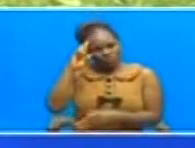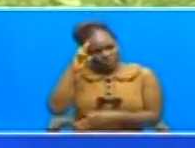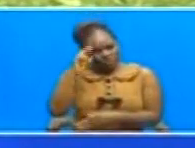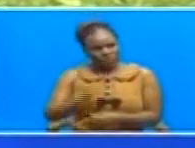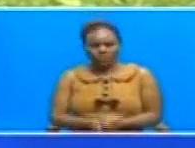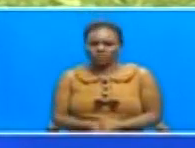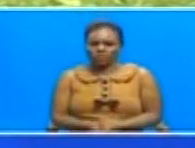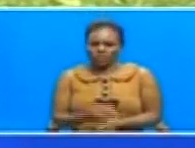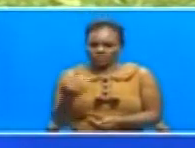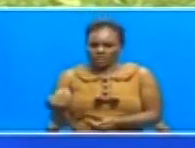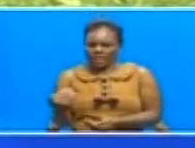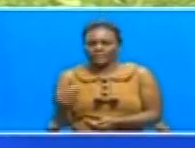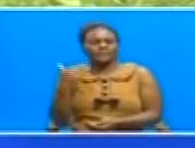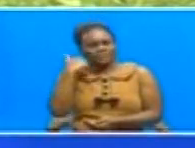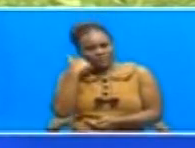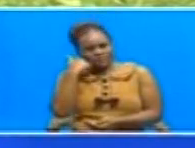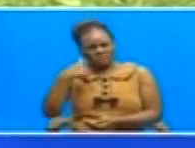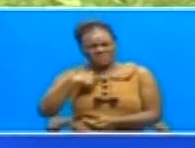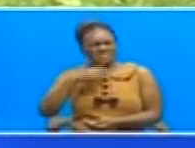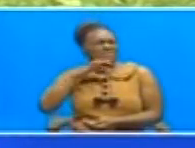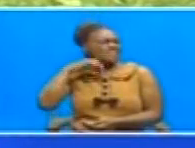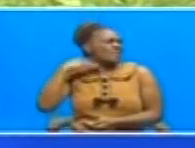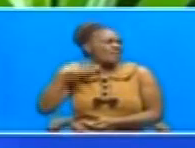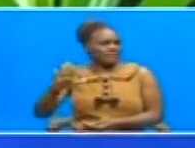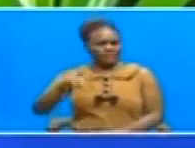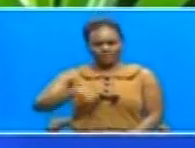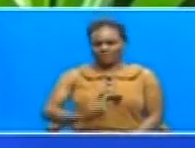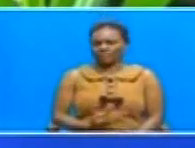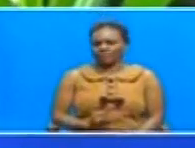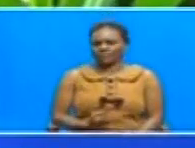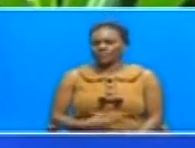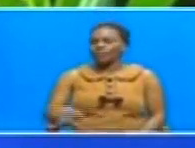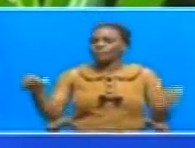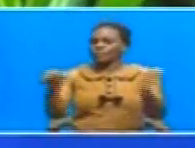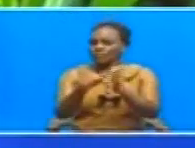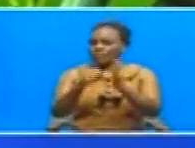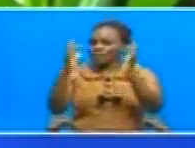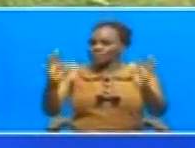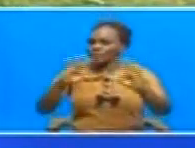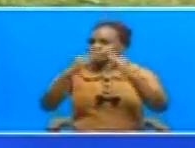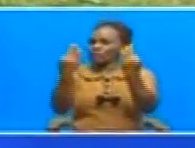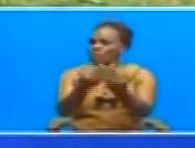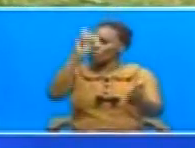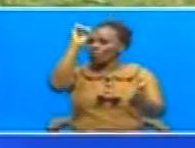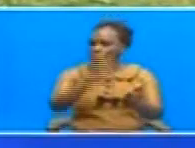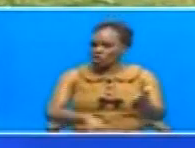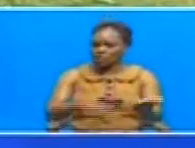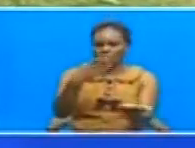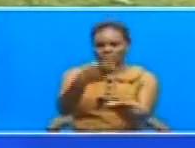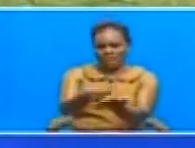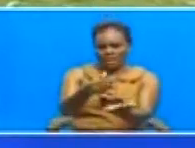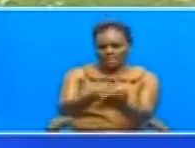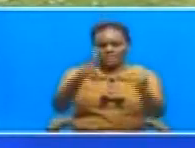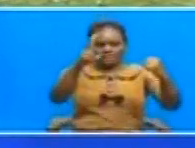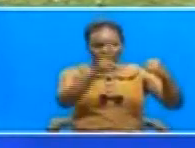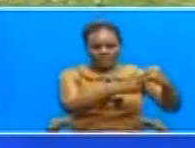why mtoto ako mgonjwa. Sasa wanajichukia sana. Kwa sasa tatizo kuu kwa familia hii ni hela za matibabu, kwani wanahitaji shilingi